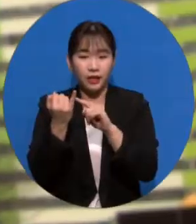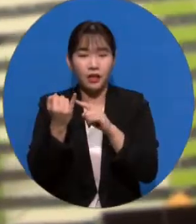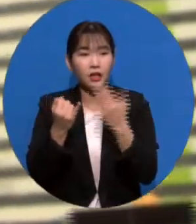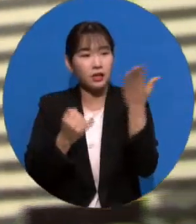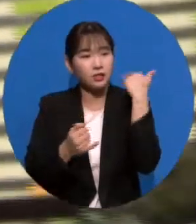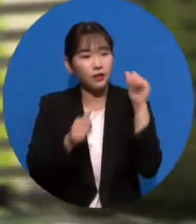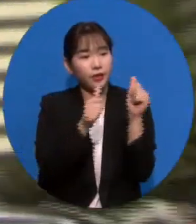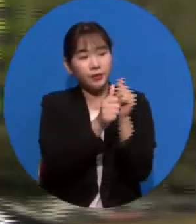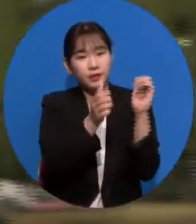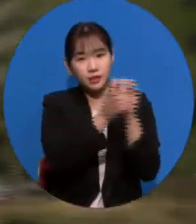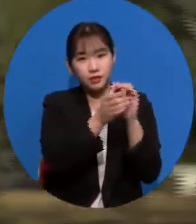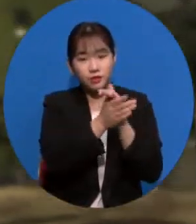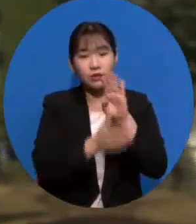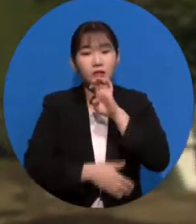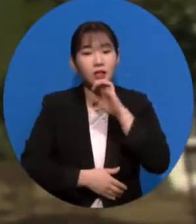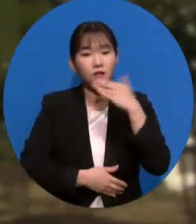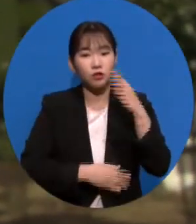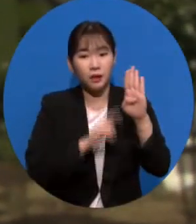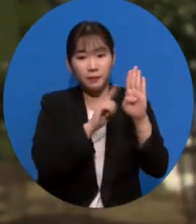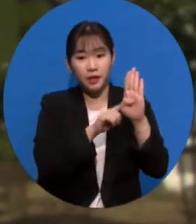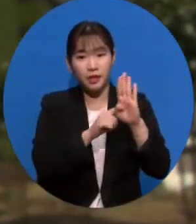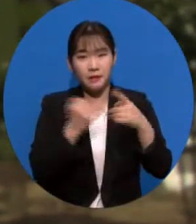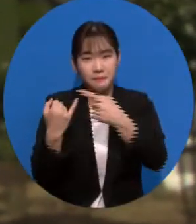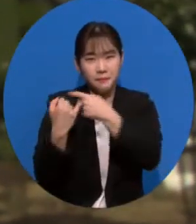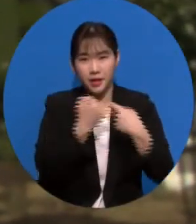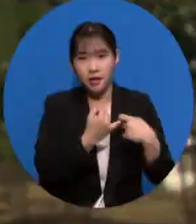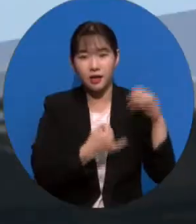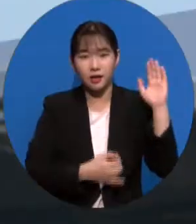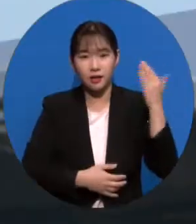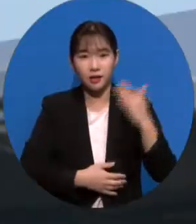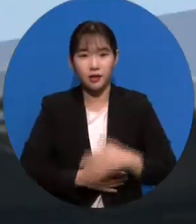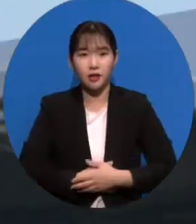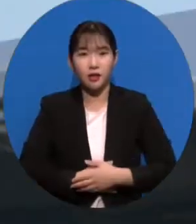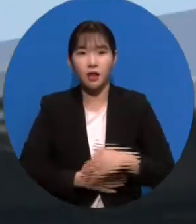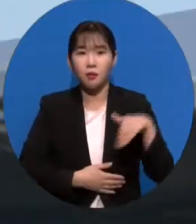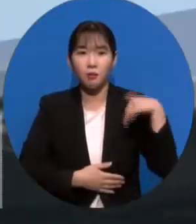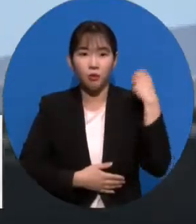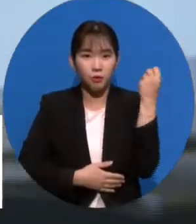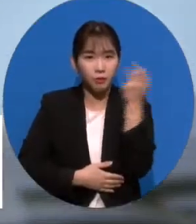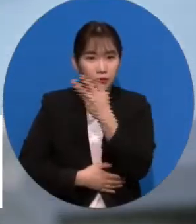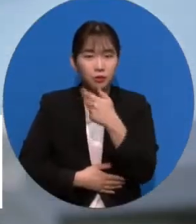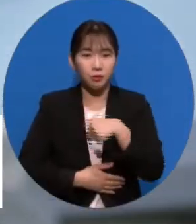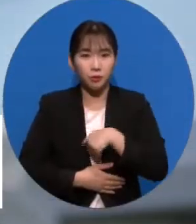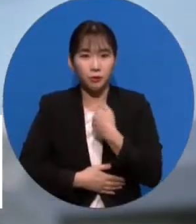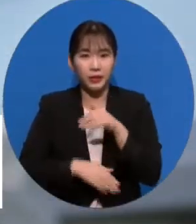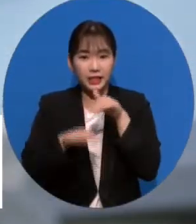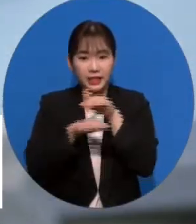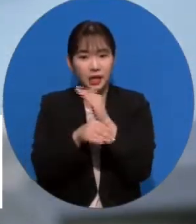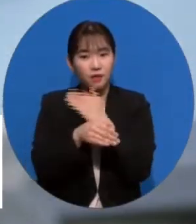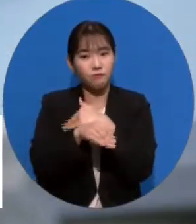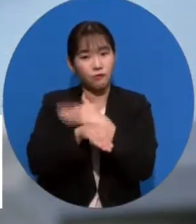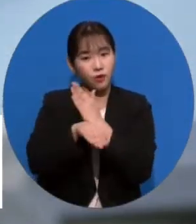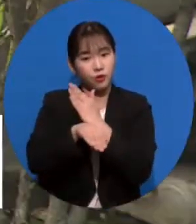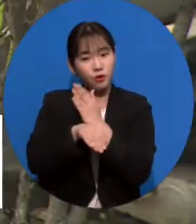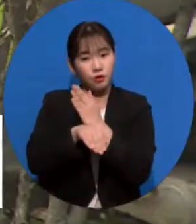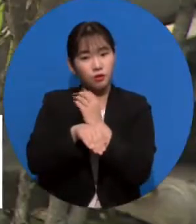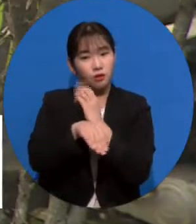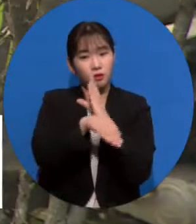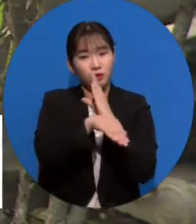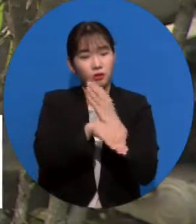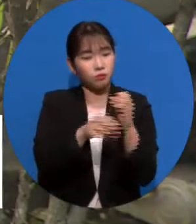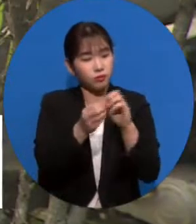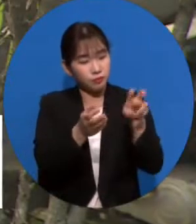전 남자친구 49살 B씨에게 납치당했습니다. 모르는 번호로 자신의 차량 트렁크가 열려 있다는 문자를